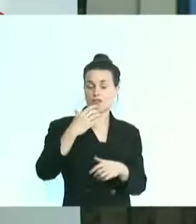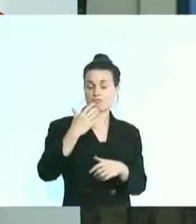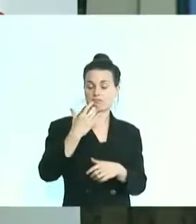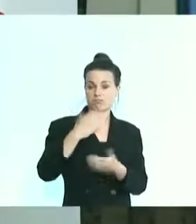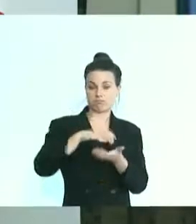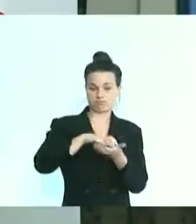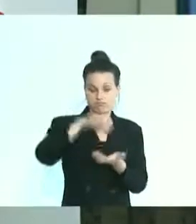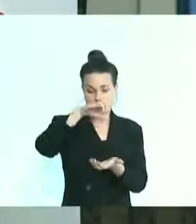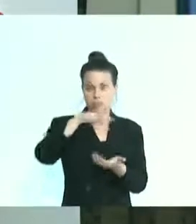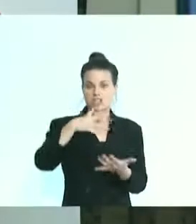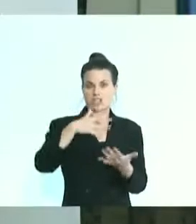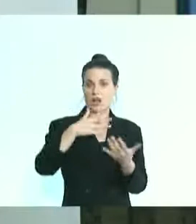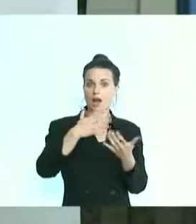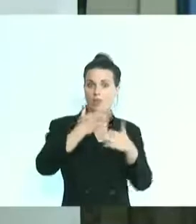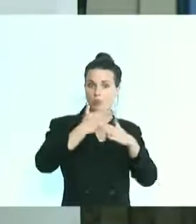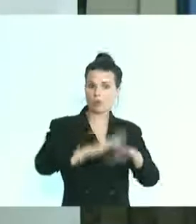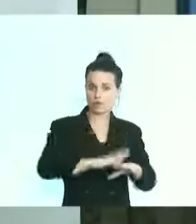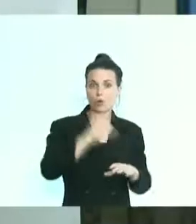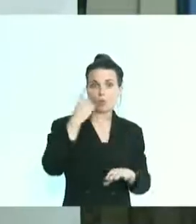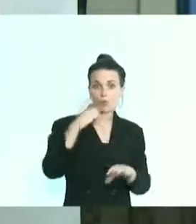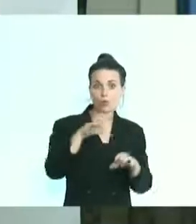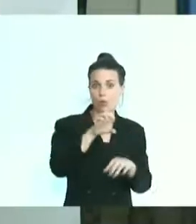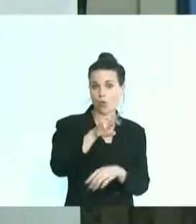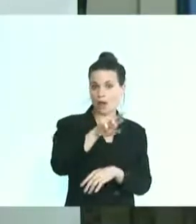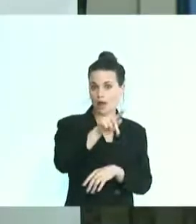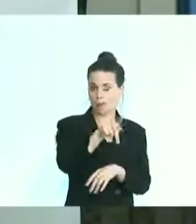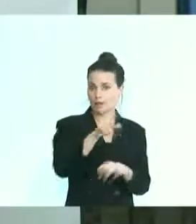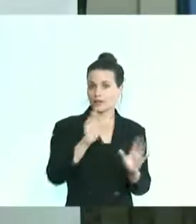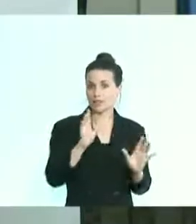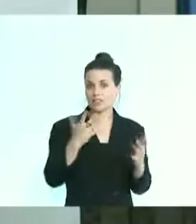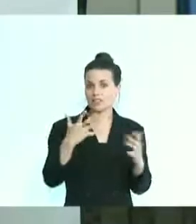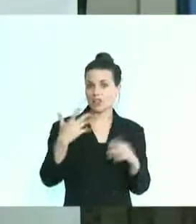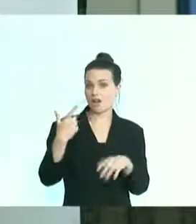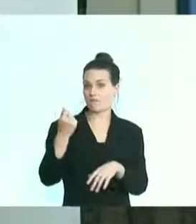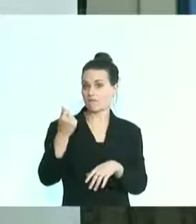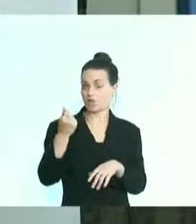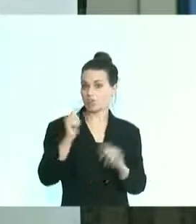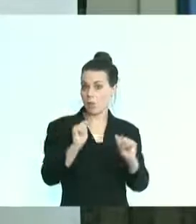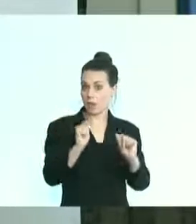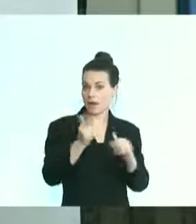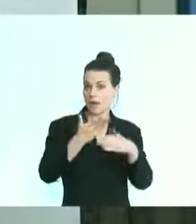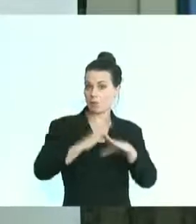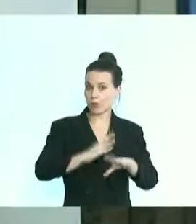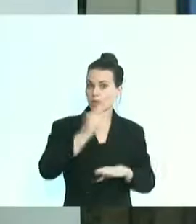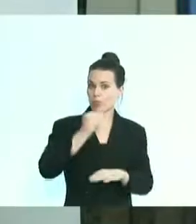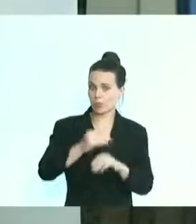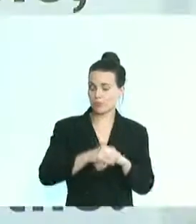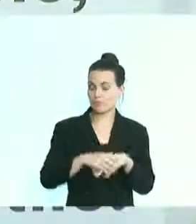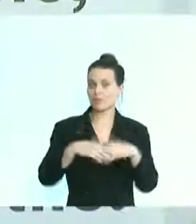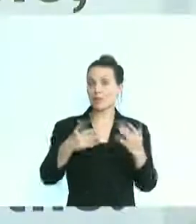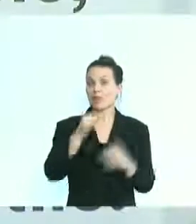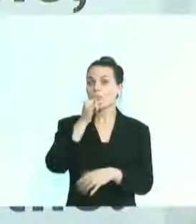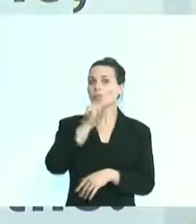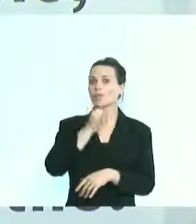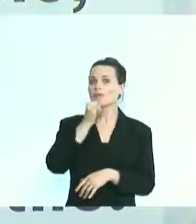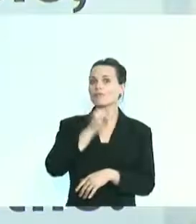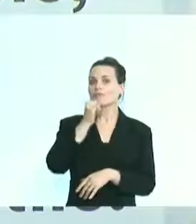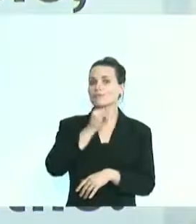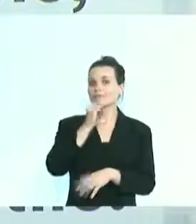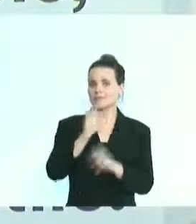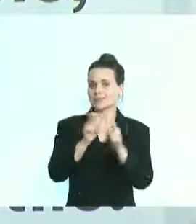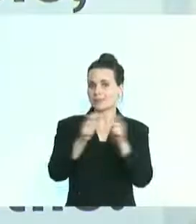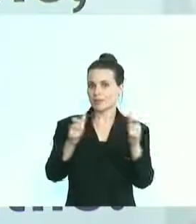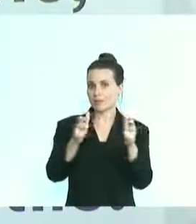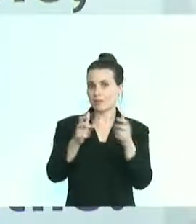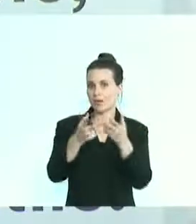du public. Il y a des financements fléchés. Après, pour les petits établissements recevant du public, donc ces